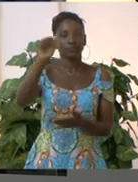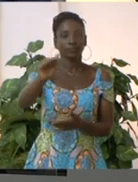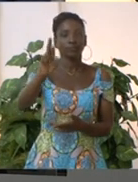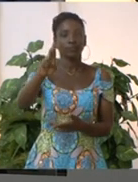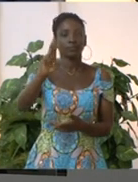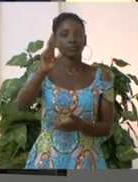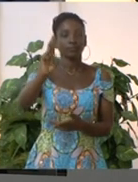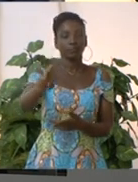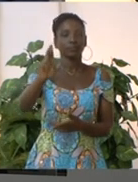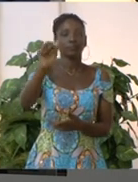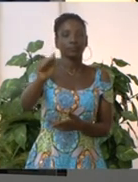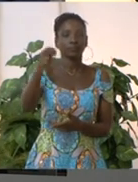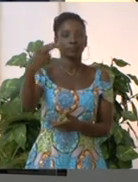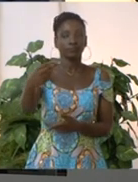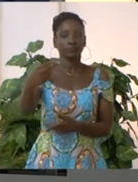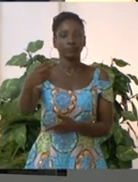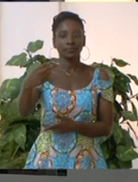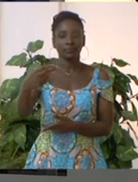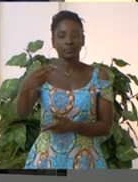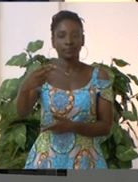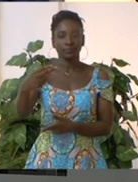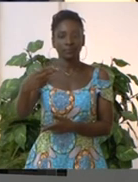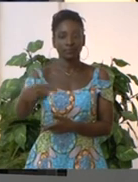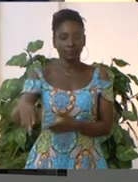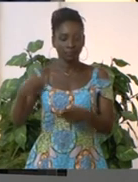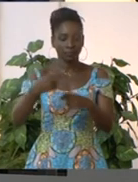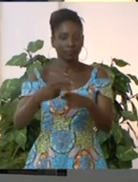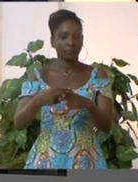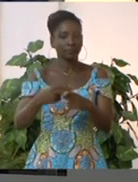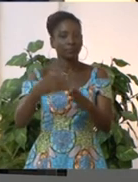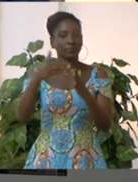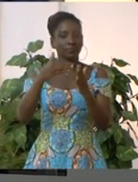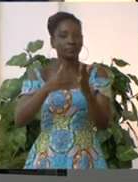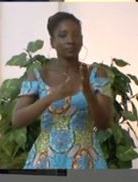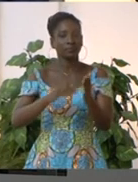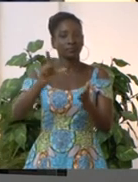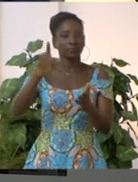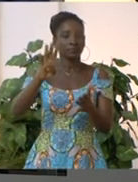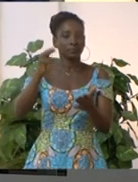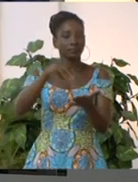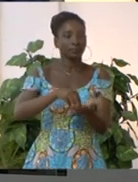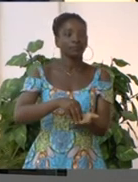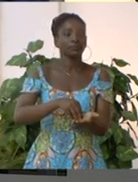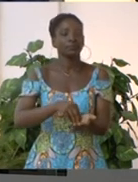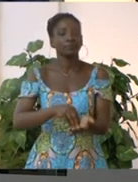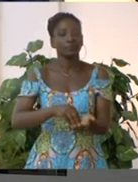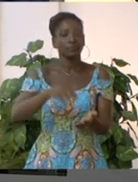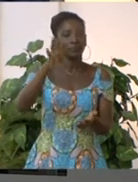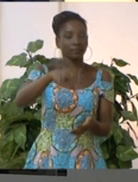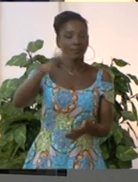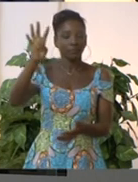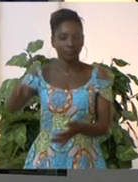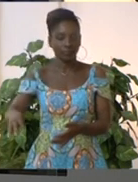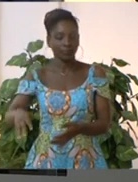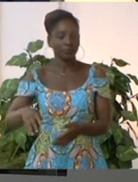inscrit 24 1064 personnel d'athlètes vingt sept